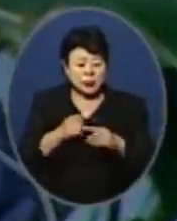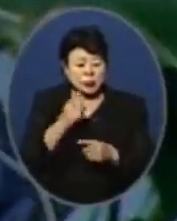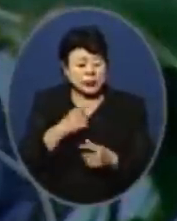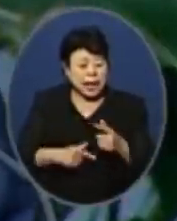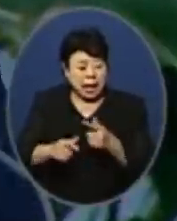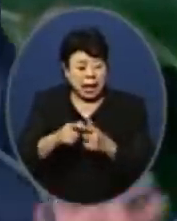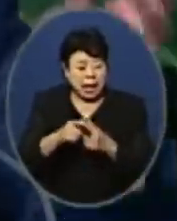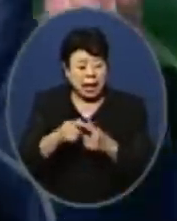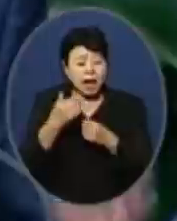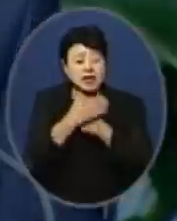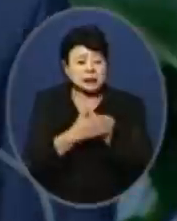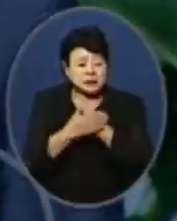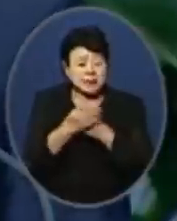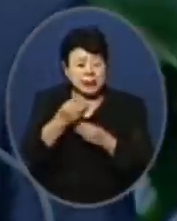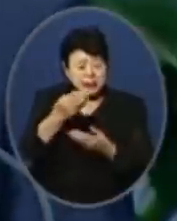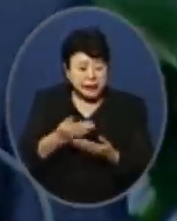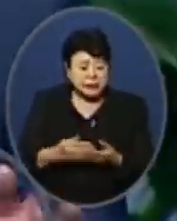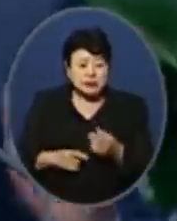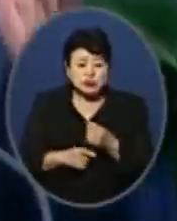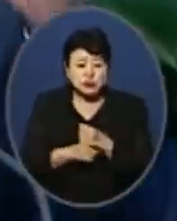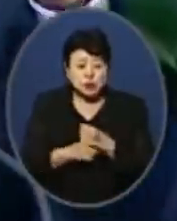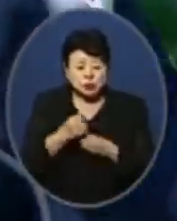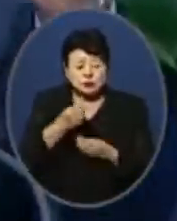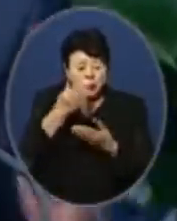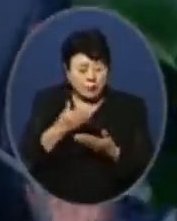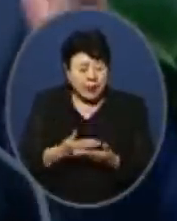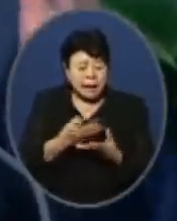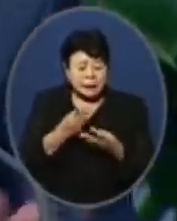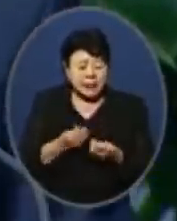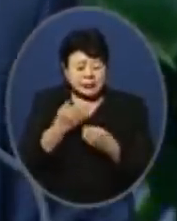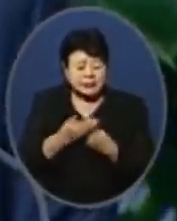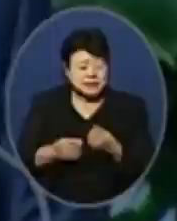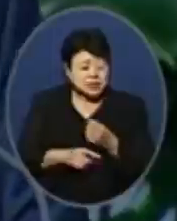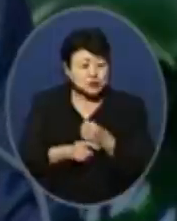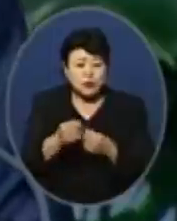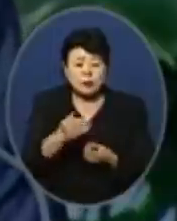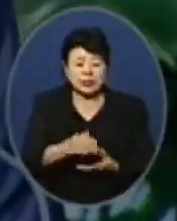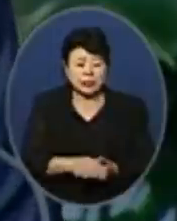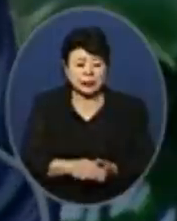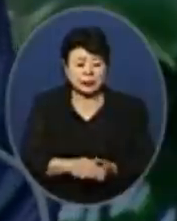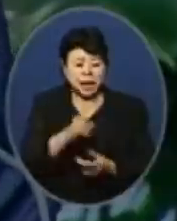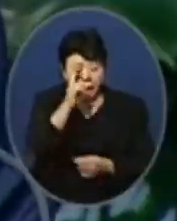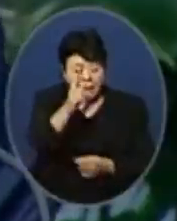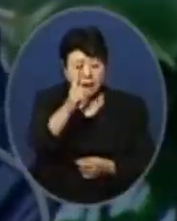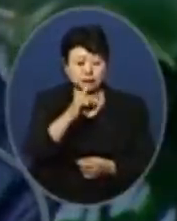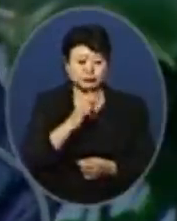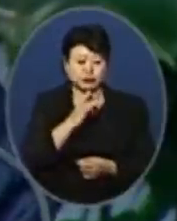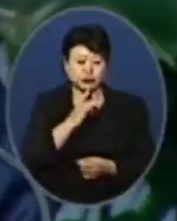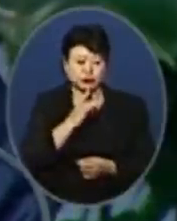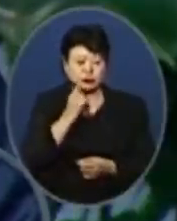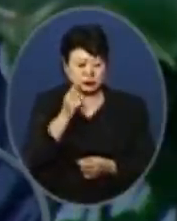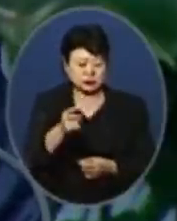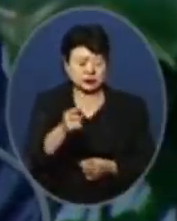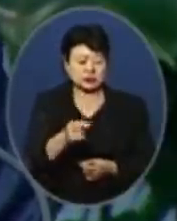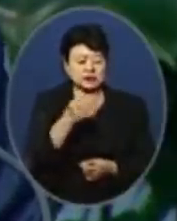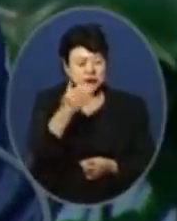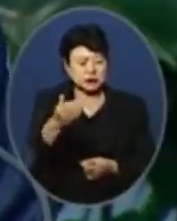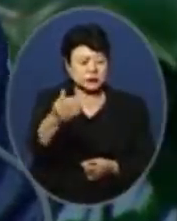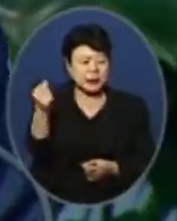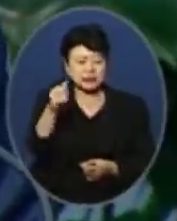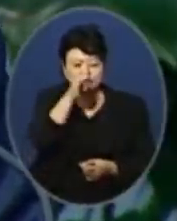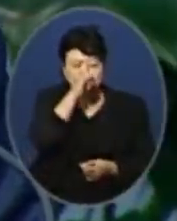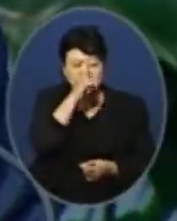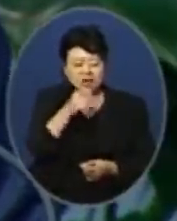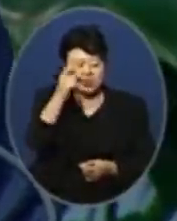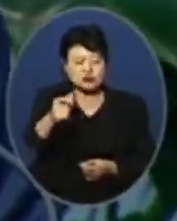교회보다 은혜를 더 많이 받고 축복을 더 많이 받는 비결 하나밖에 없습니다. 그것은 여러분이 가지고